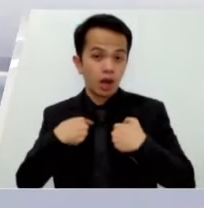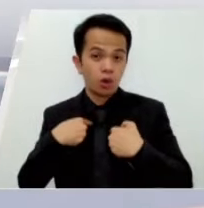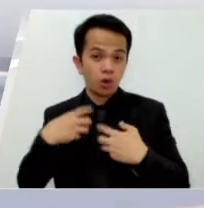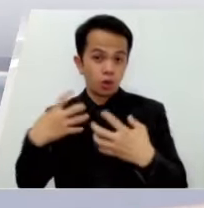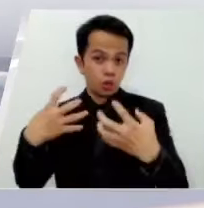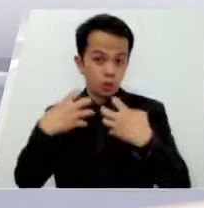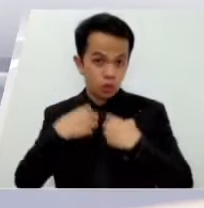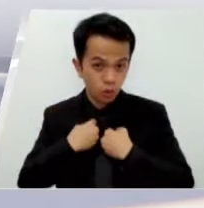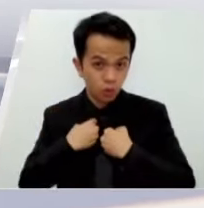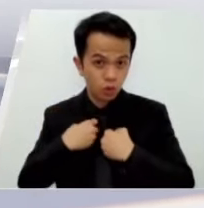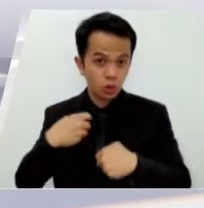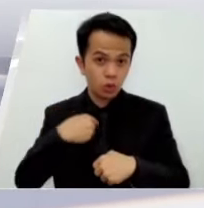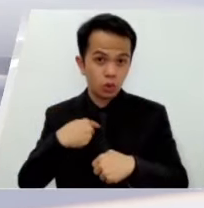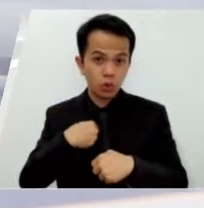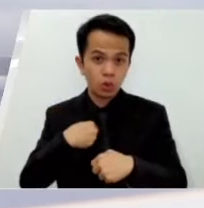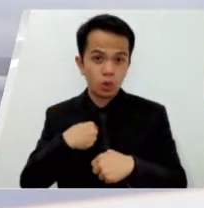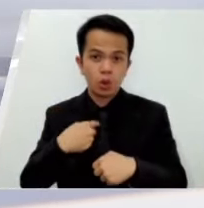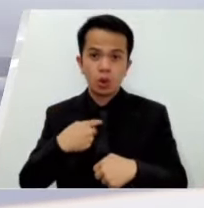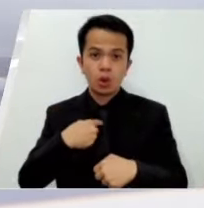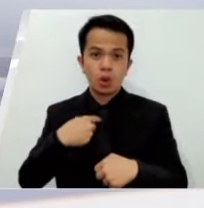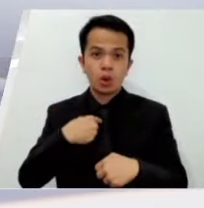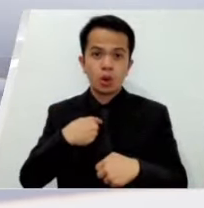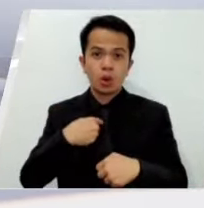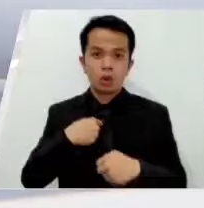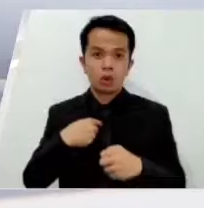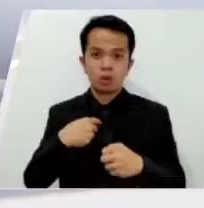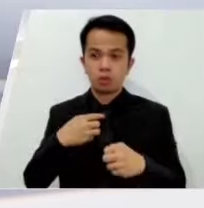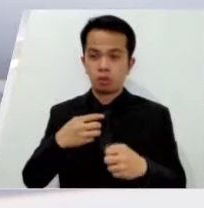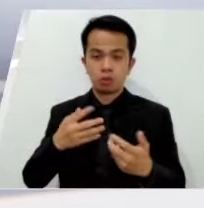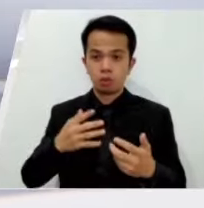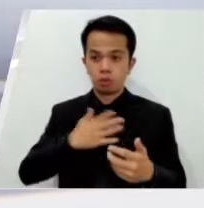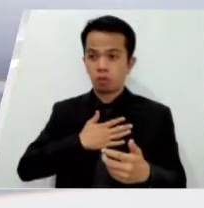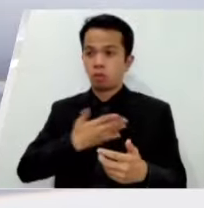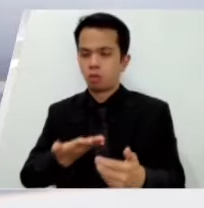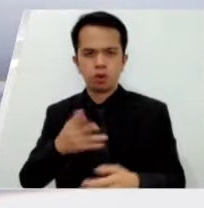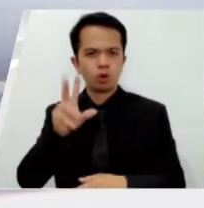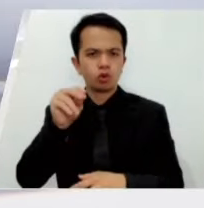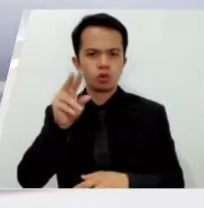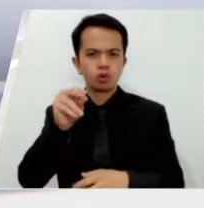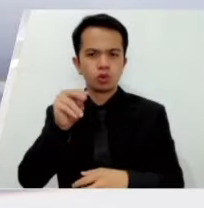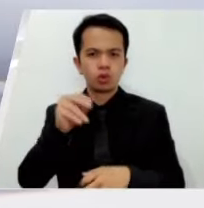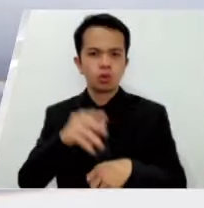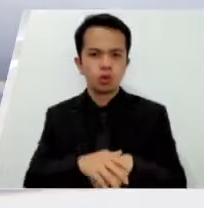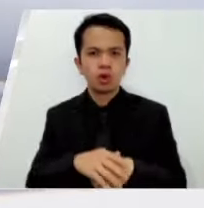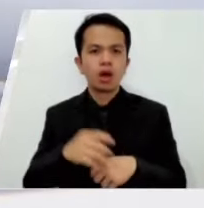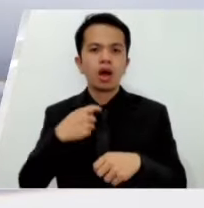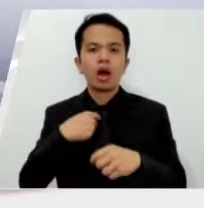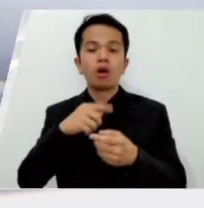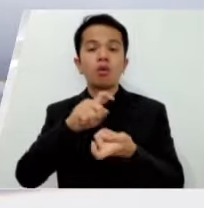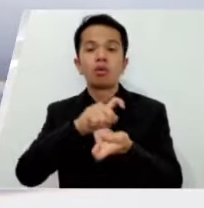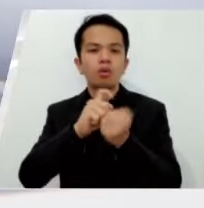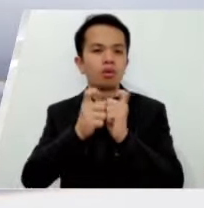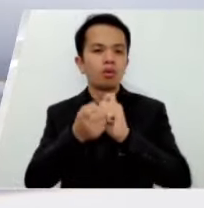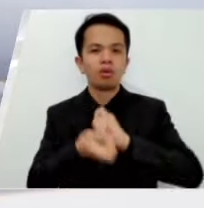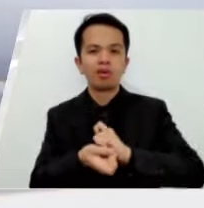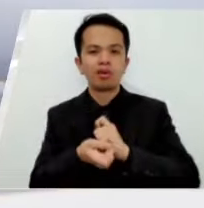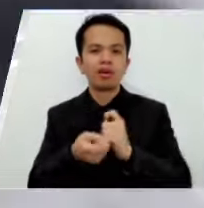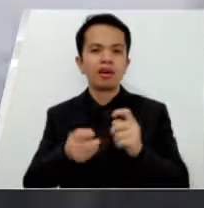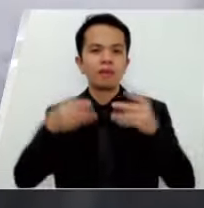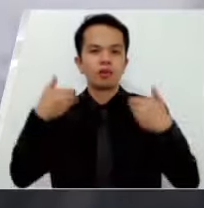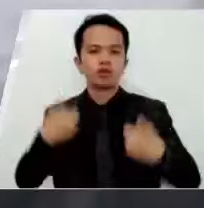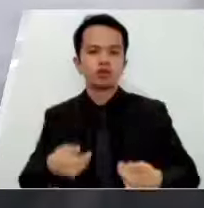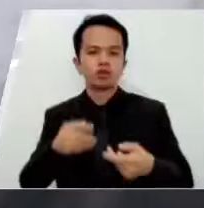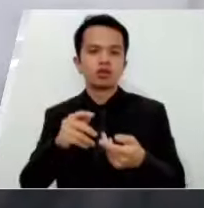hindi ako magpapahuli ng buhay. Barilin na lang ninyo ako, maliban kung ibigay ninyo ang garantiyang hinihiling ko sa